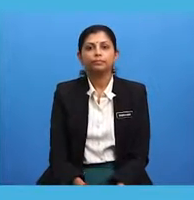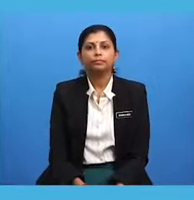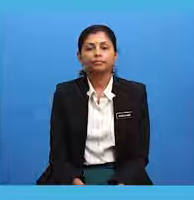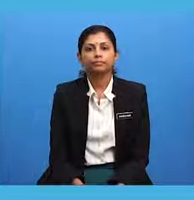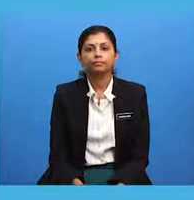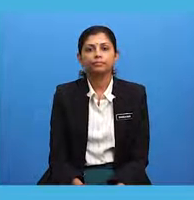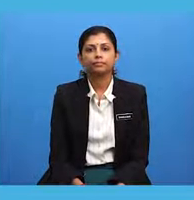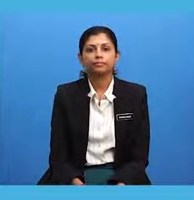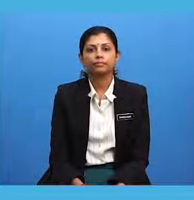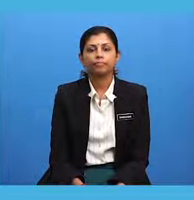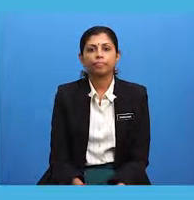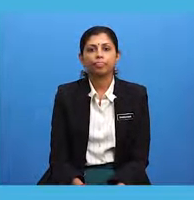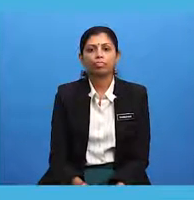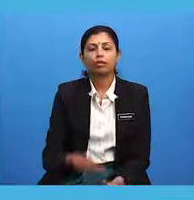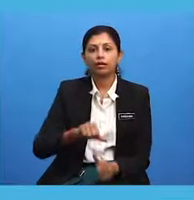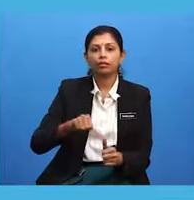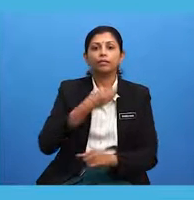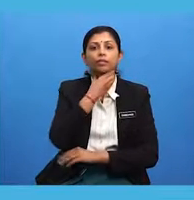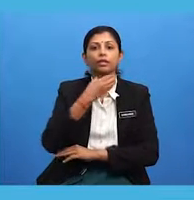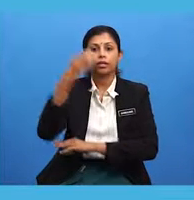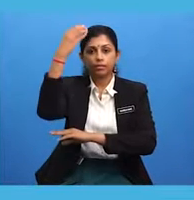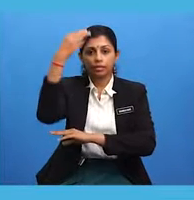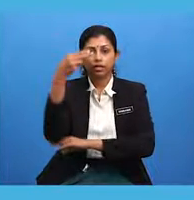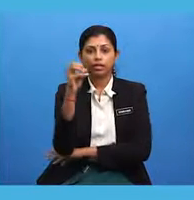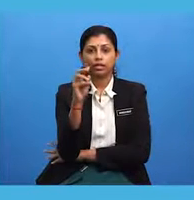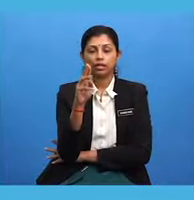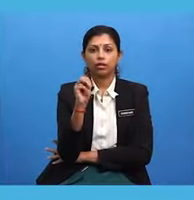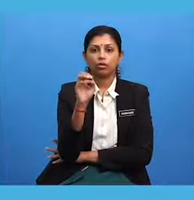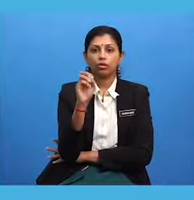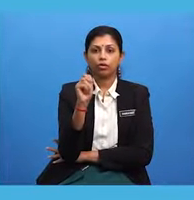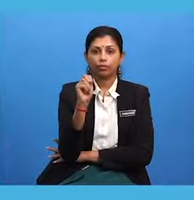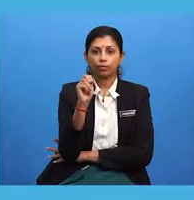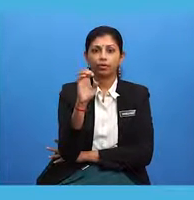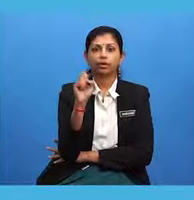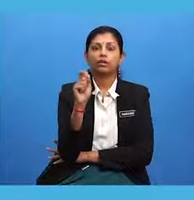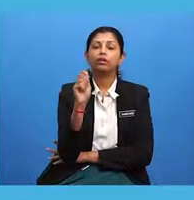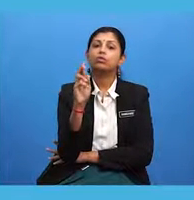Apabila kepekatan hormon estrogen mula meningkat,